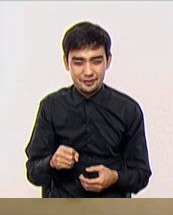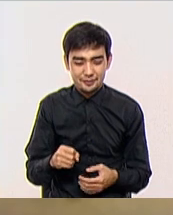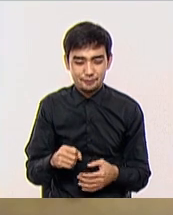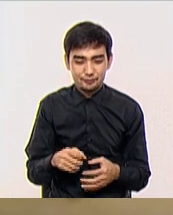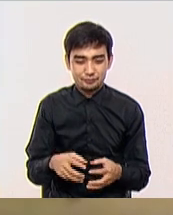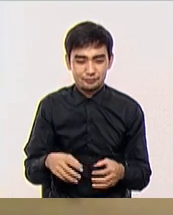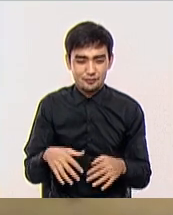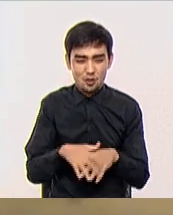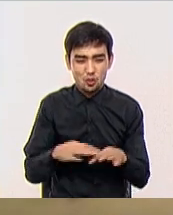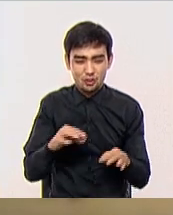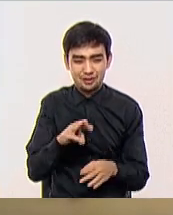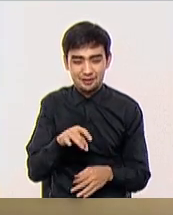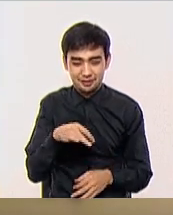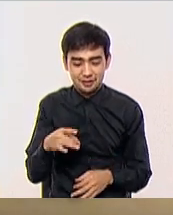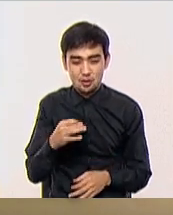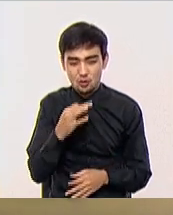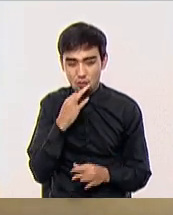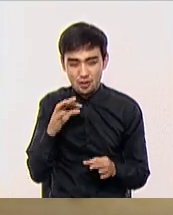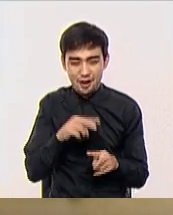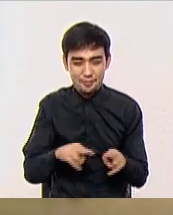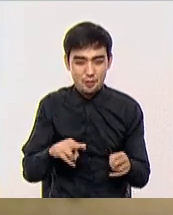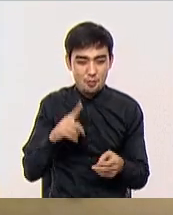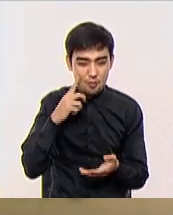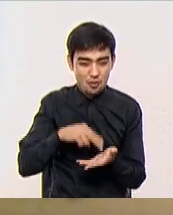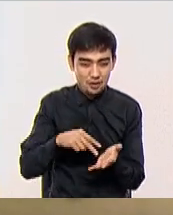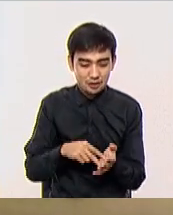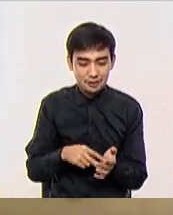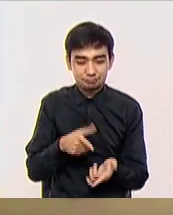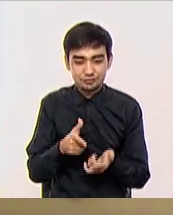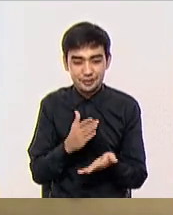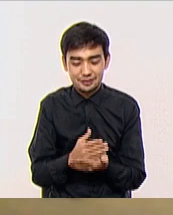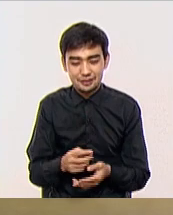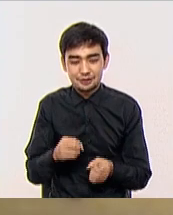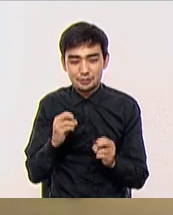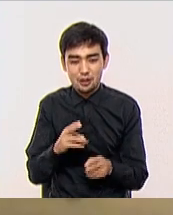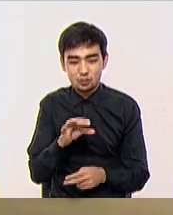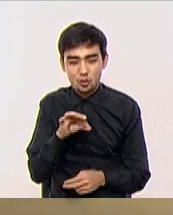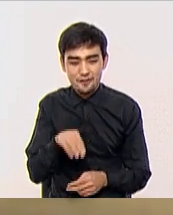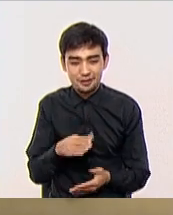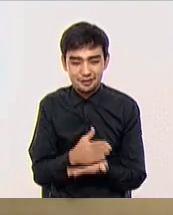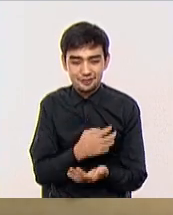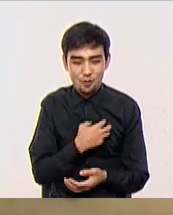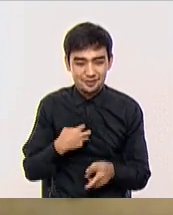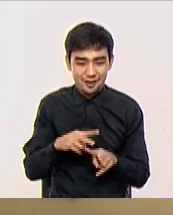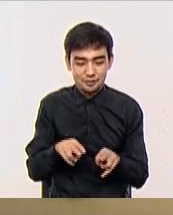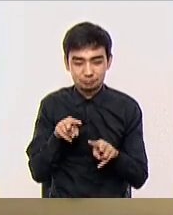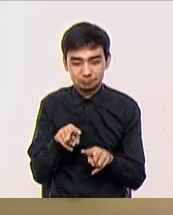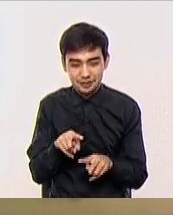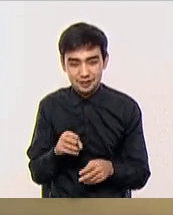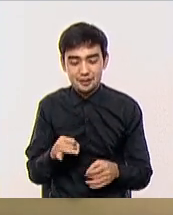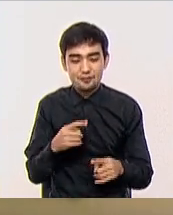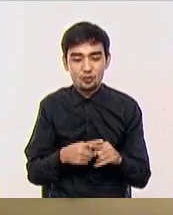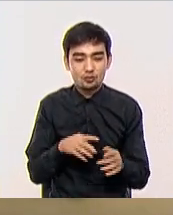международного тендера, при любом таком проекте существуют наблюдательные советы, в том числе